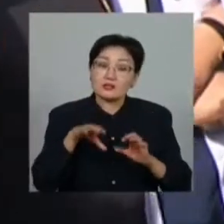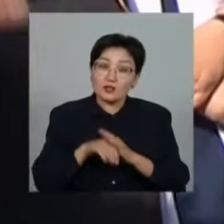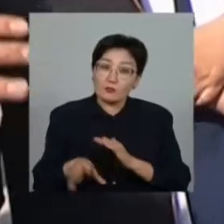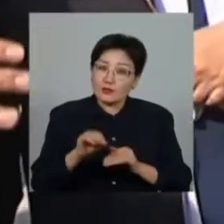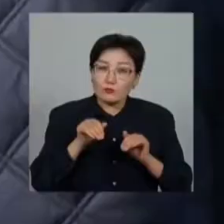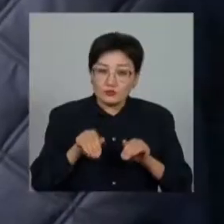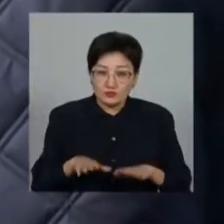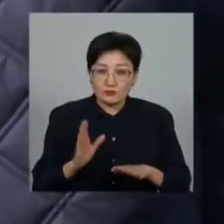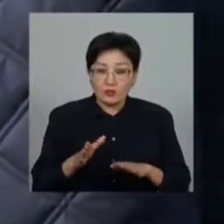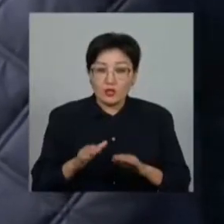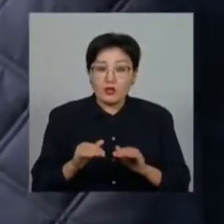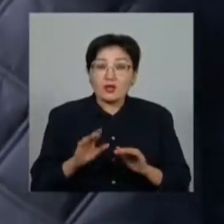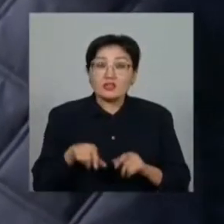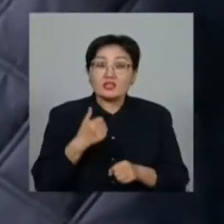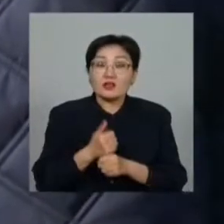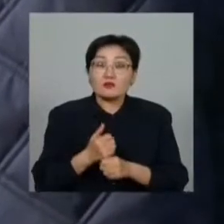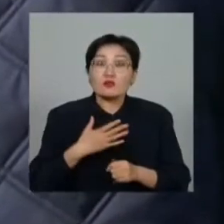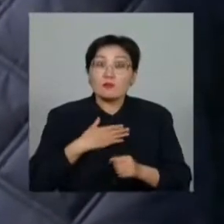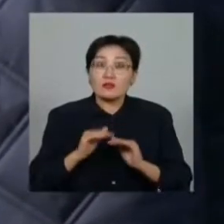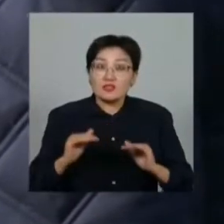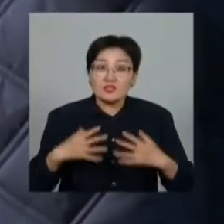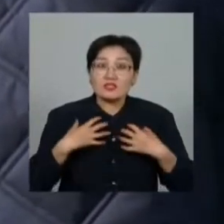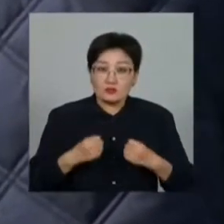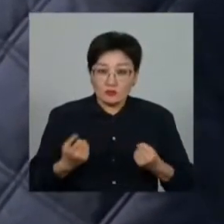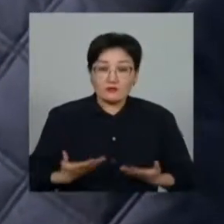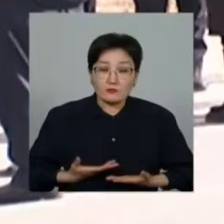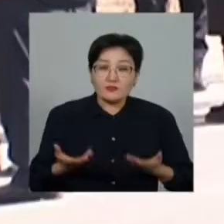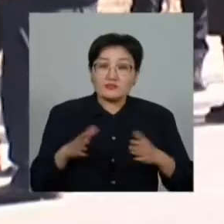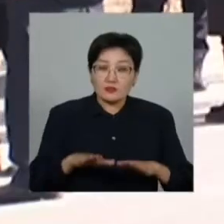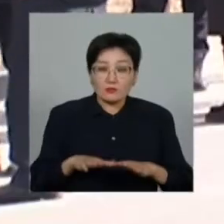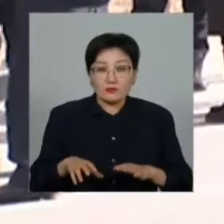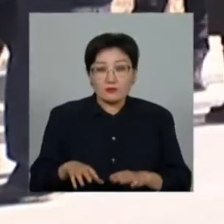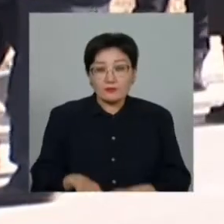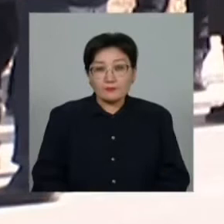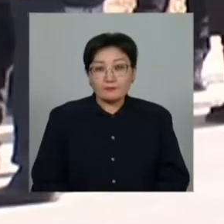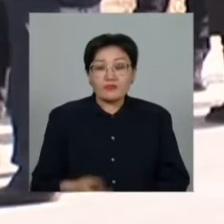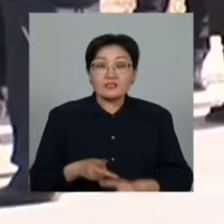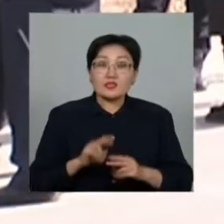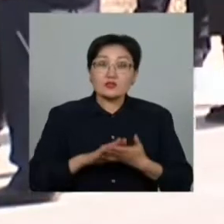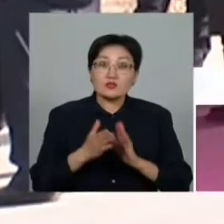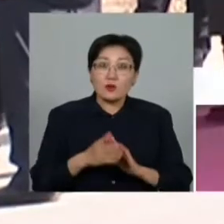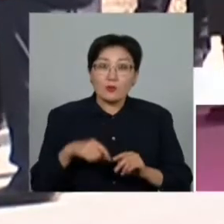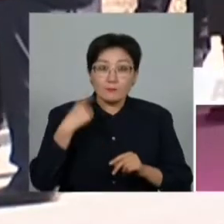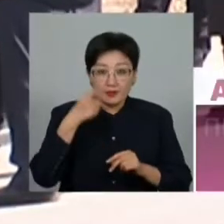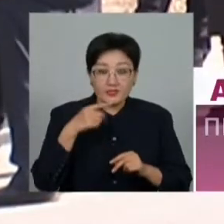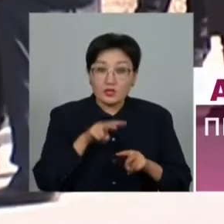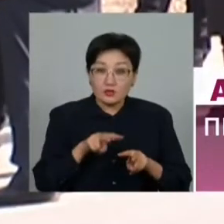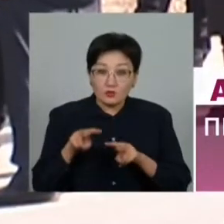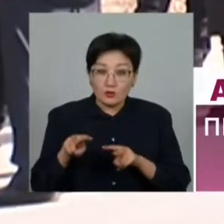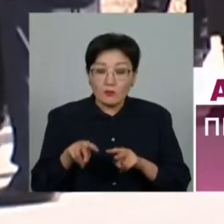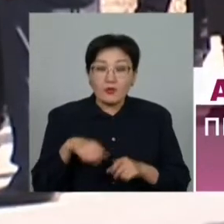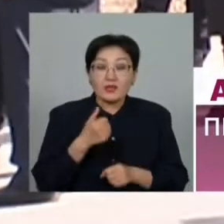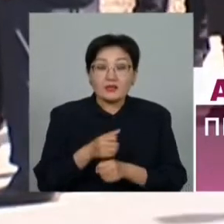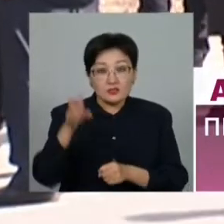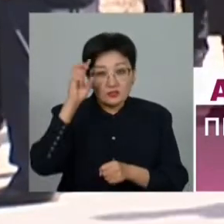balance баланс им liked pages но эта ситуация под контролем главы государства